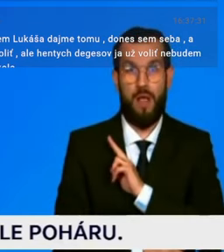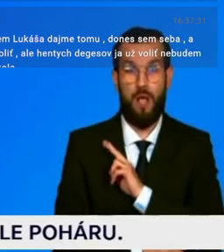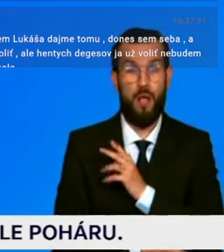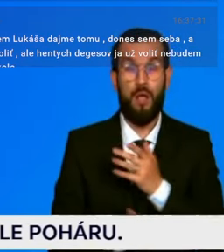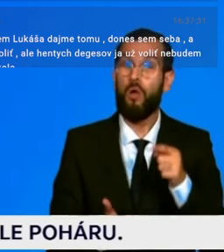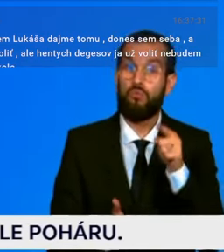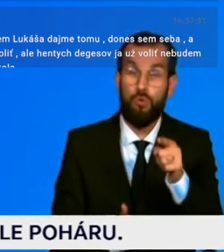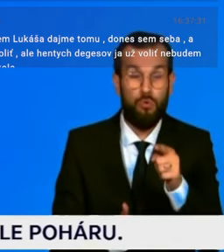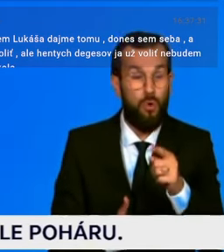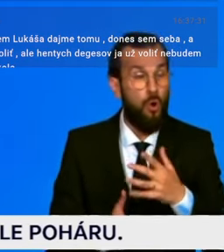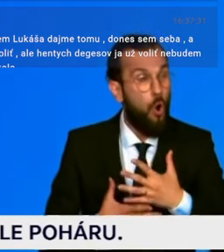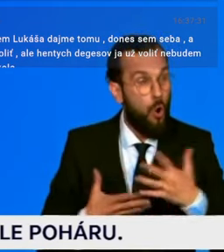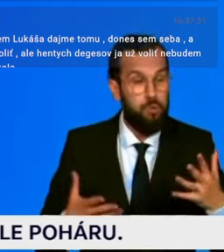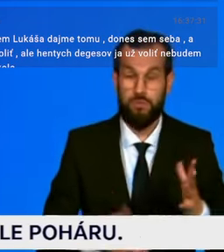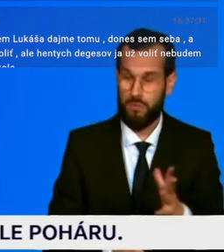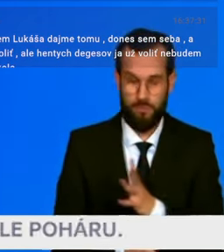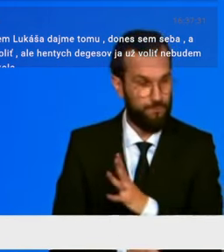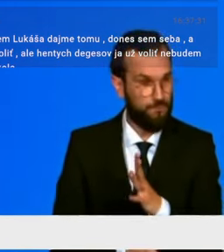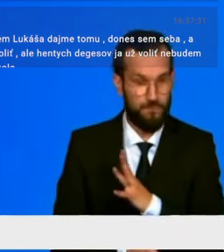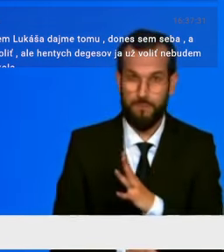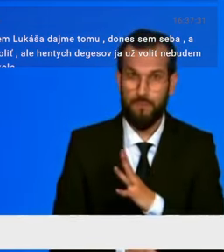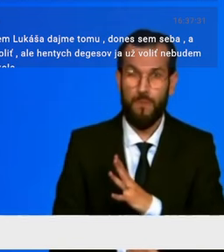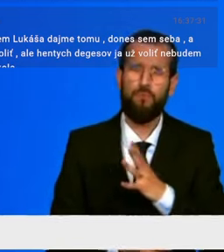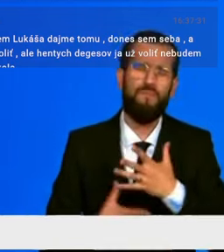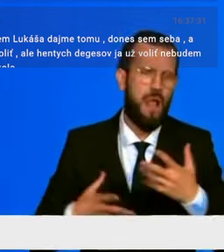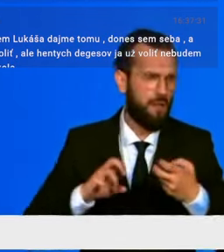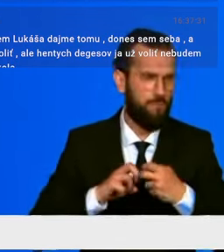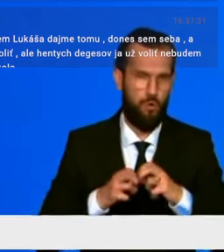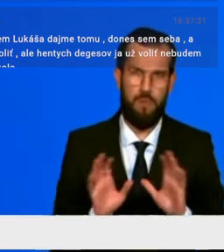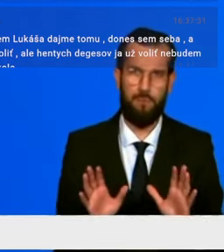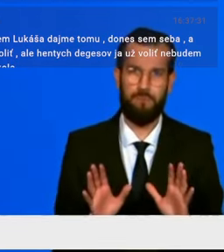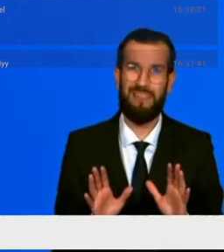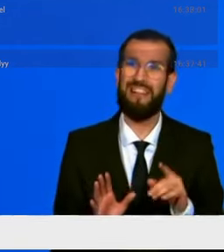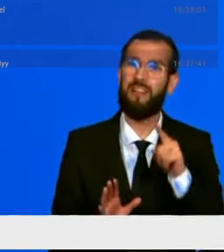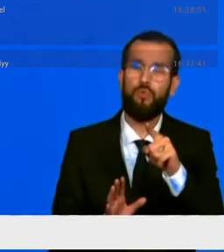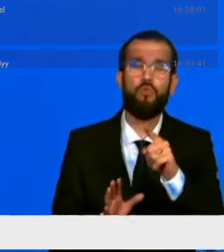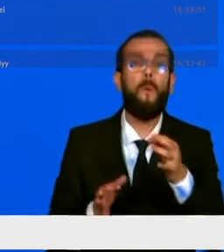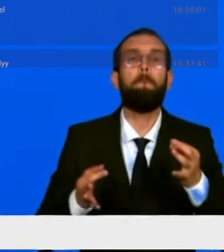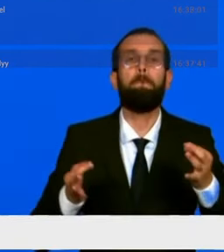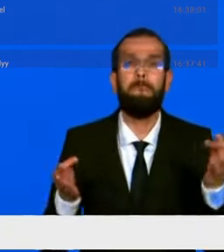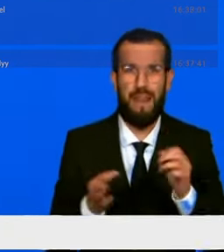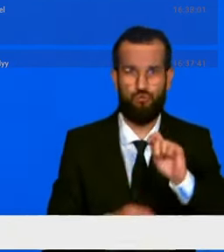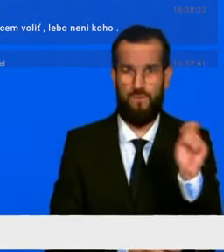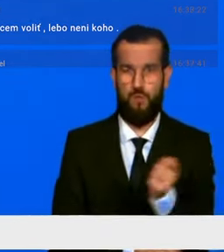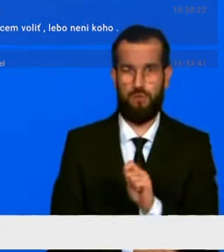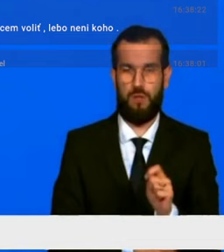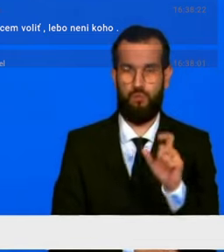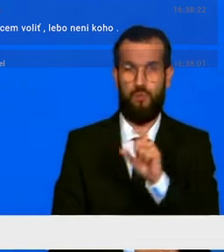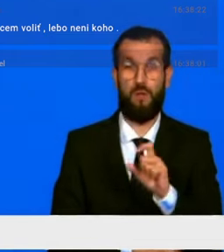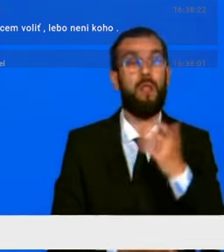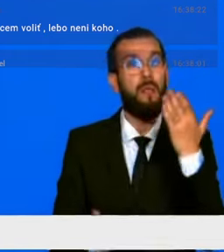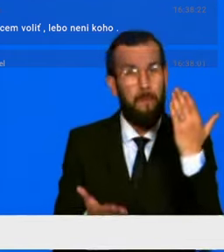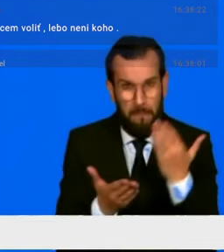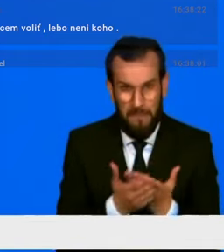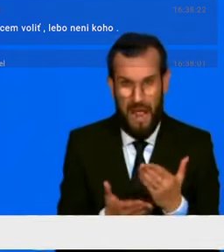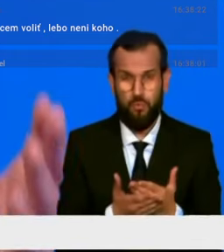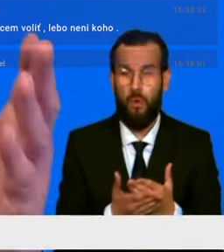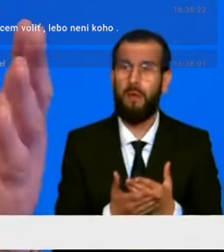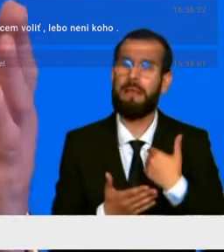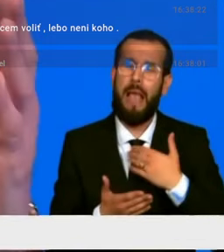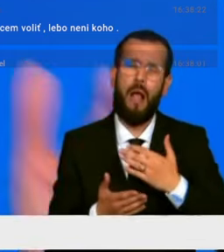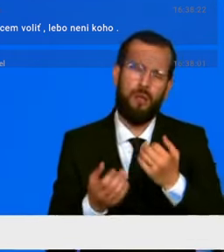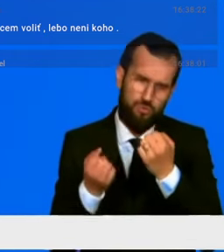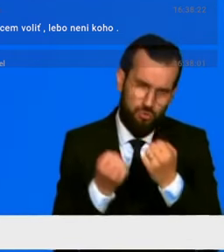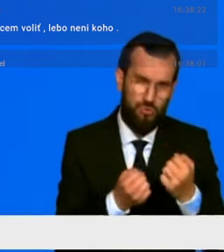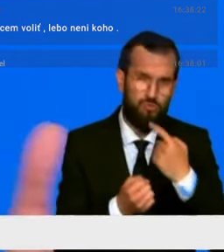jednoducho obrovská tragédia a obrovský problém problém je Prečo takéto vojny vznikajú a preto si Stojím za úplne všetkým čo sa